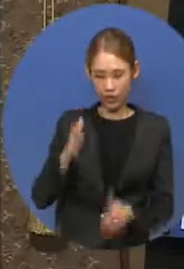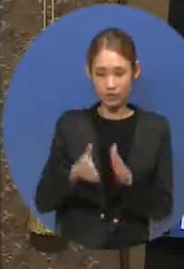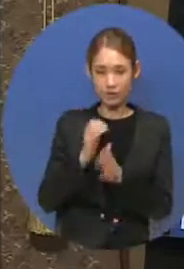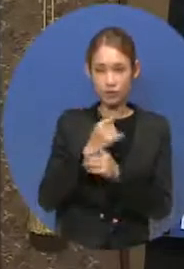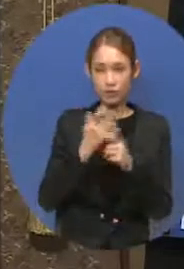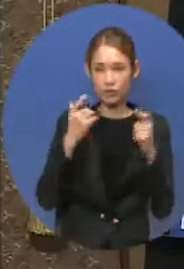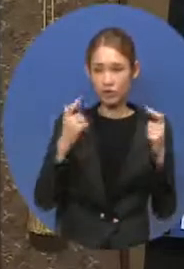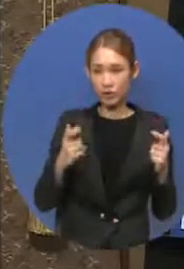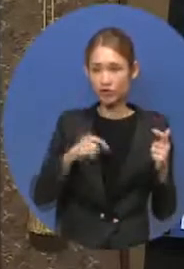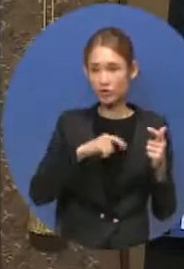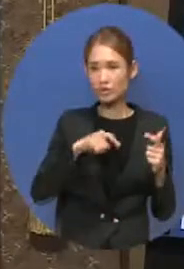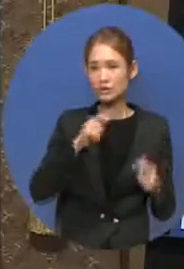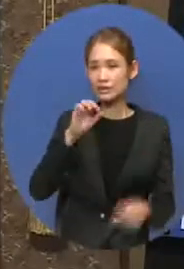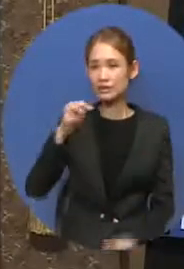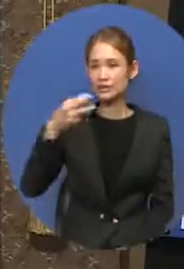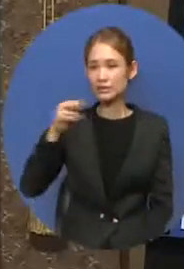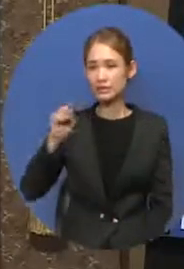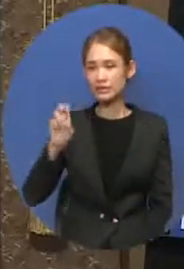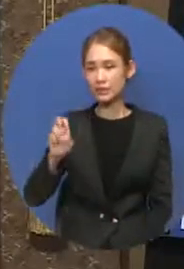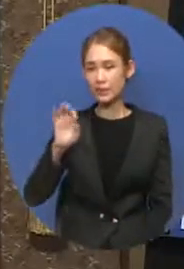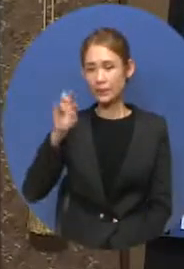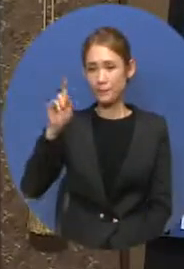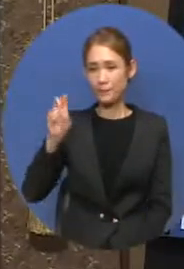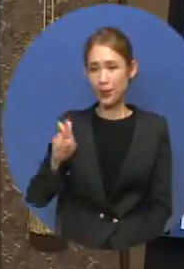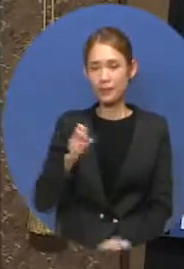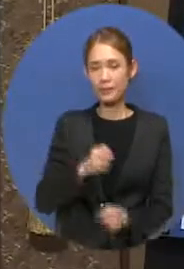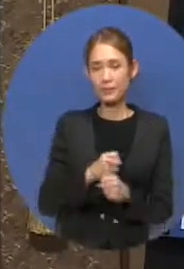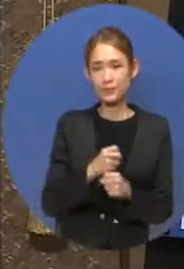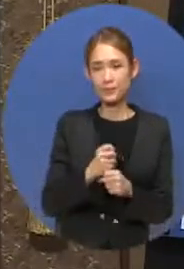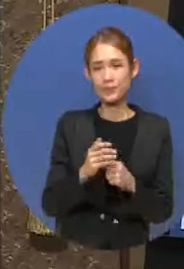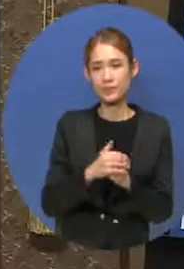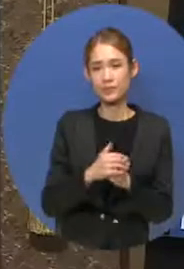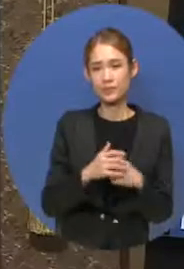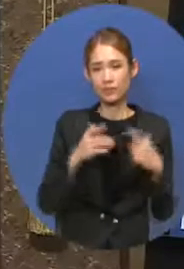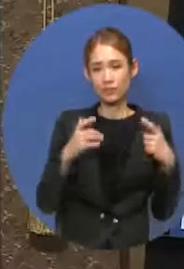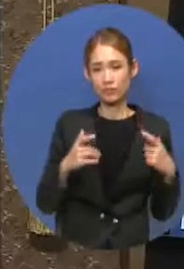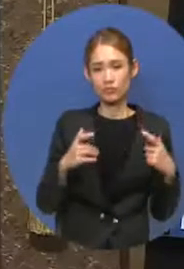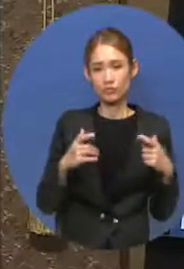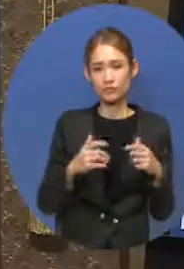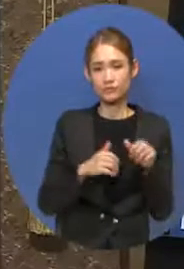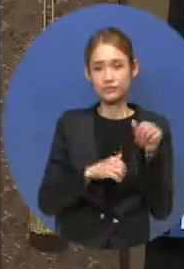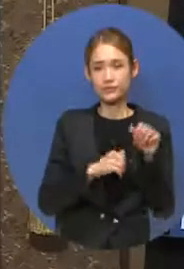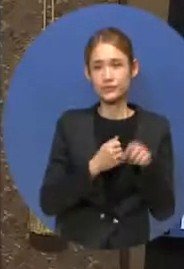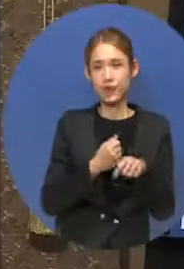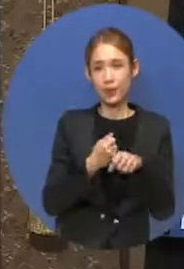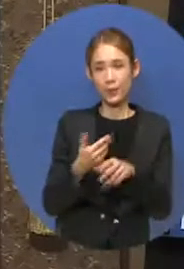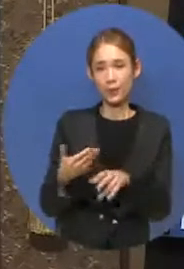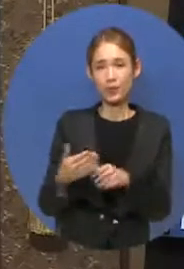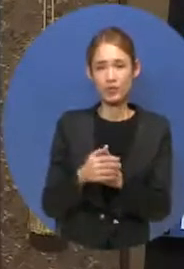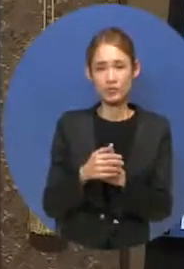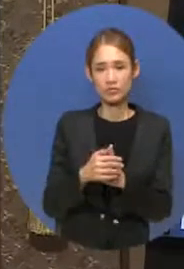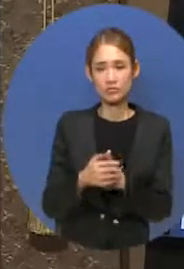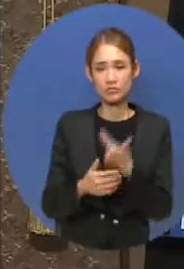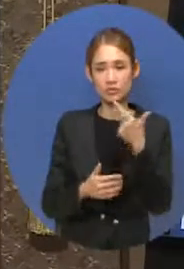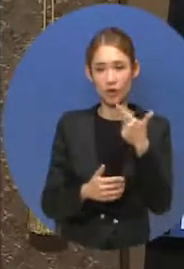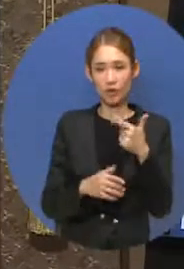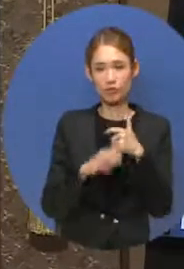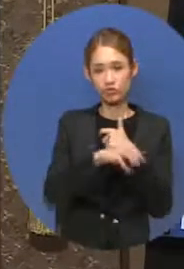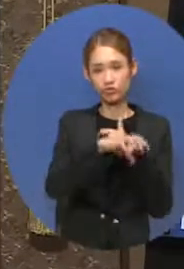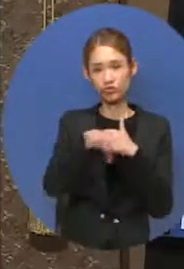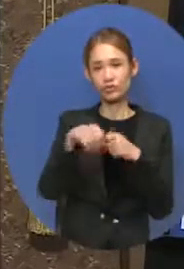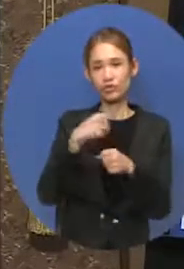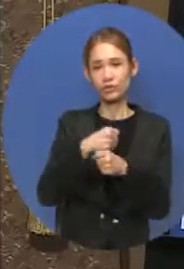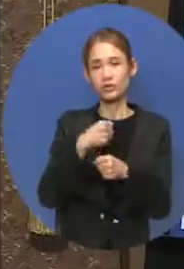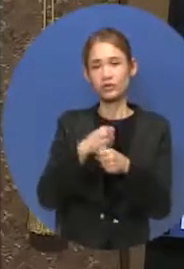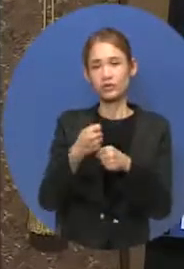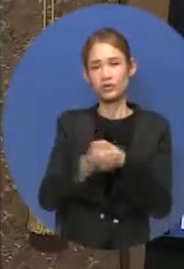동작구에서 이 힐링팜을 아예 만들었습니다. 한 부자가 다섯 평인데요. 네. 저희는 지금 여섯 부자를 저희가